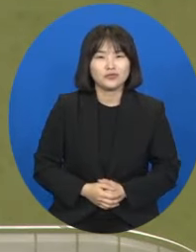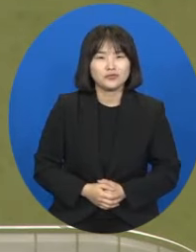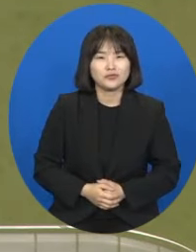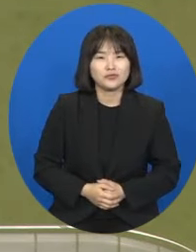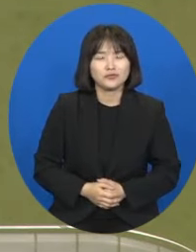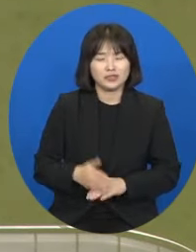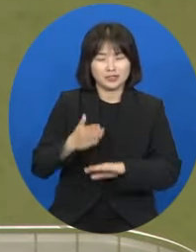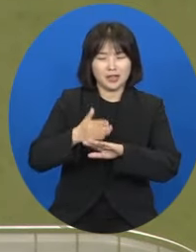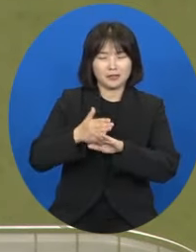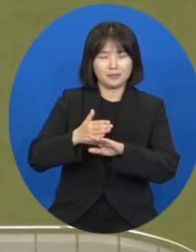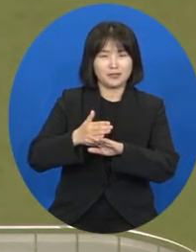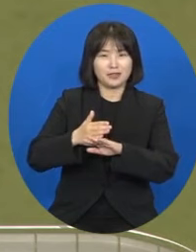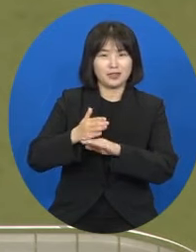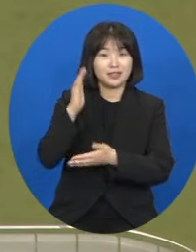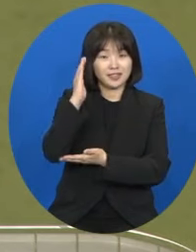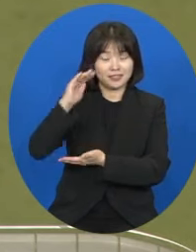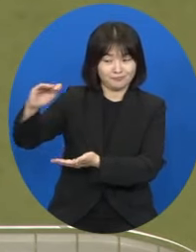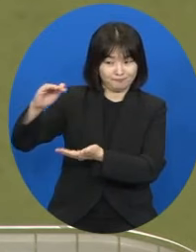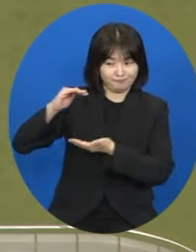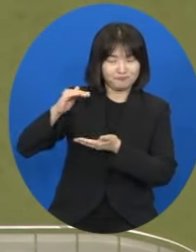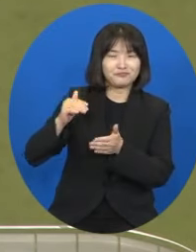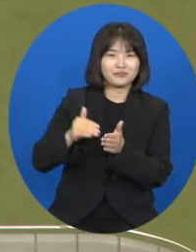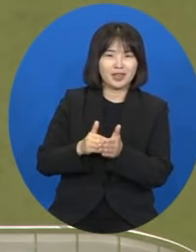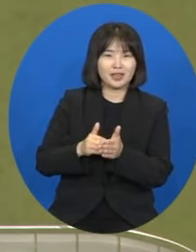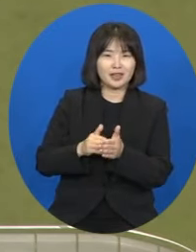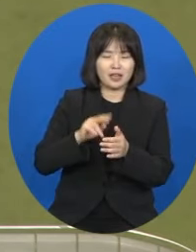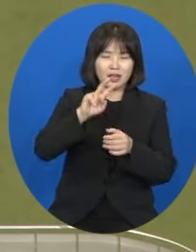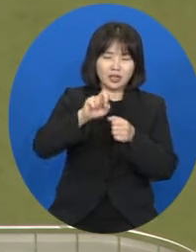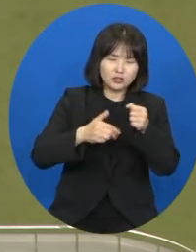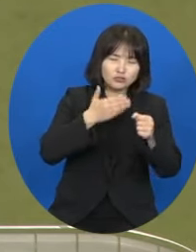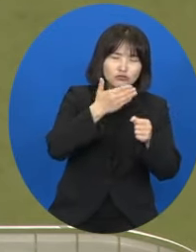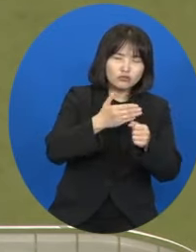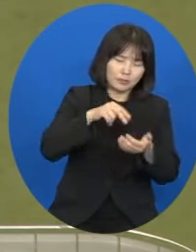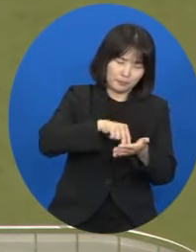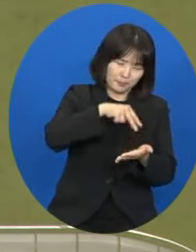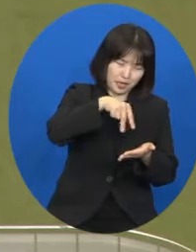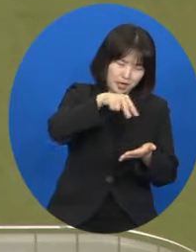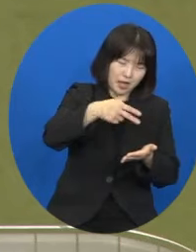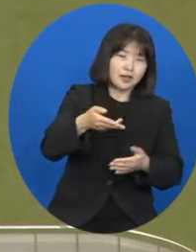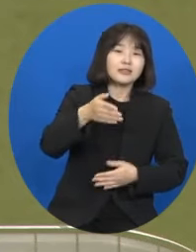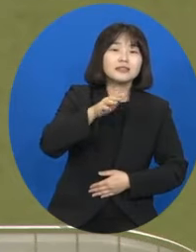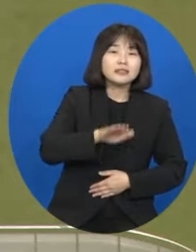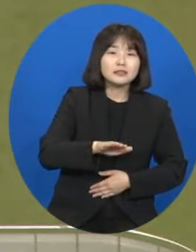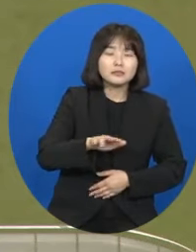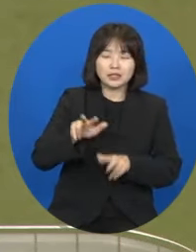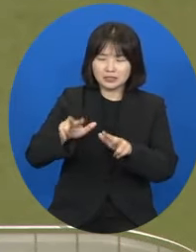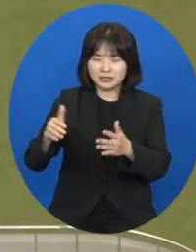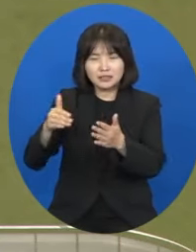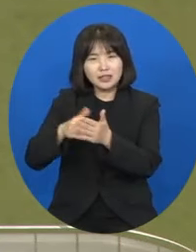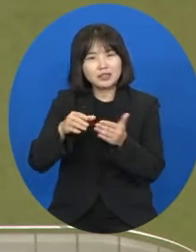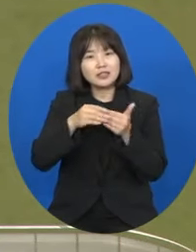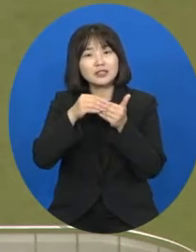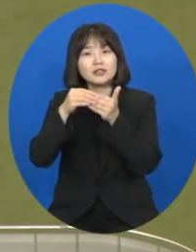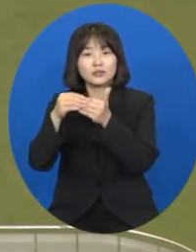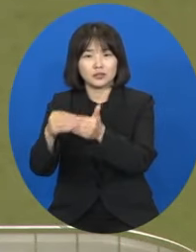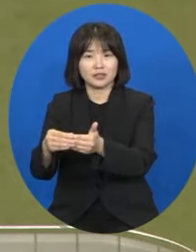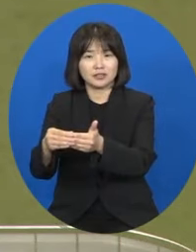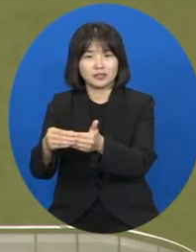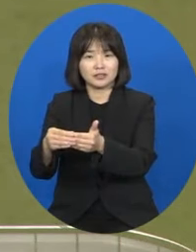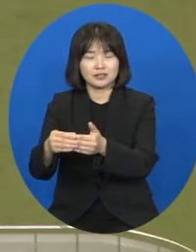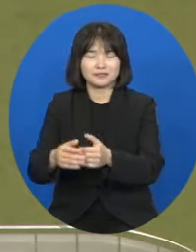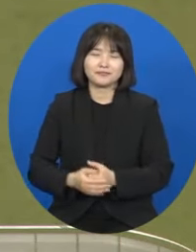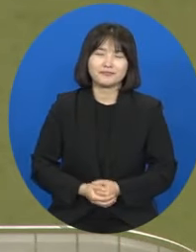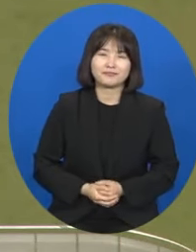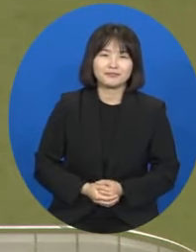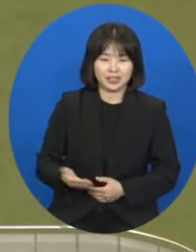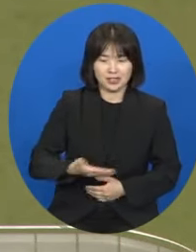감사한 이야기를 들었습니다. 29년 방황의 세월 있었지만 그러나 여기까지 인도하신 하나님. 여러분에게